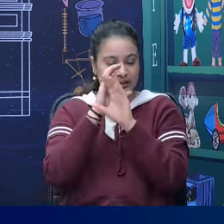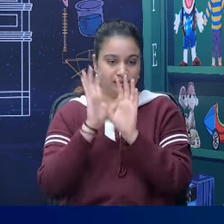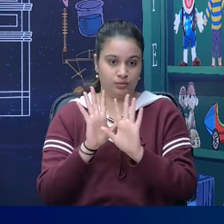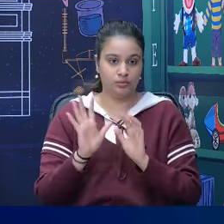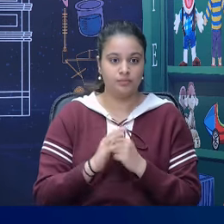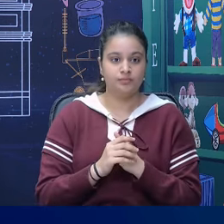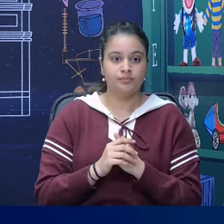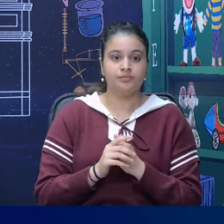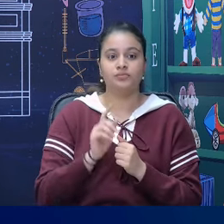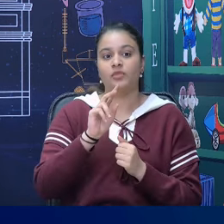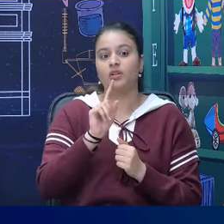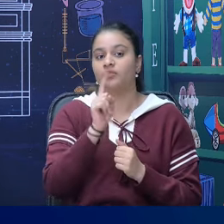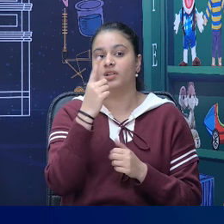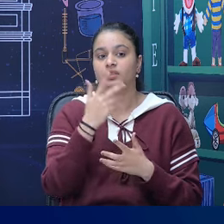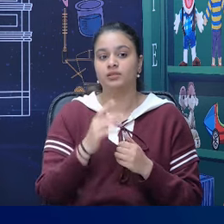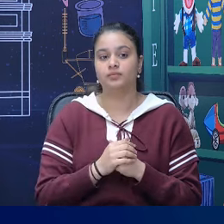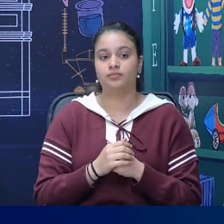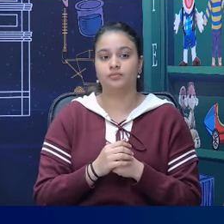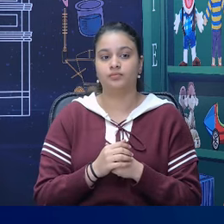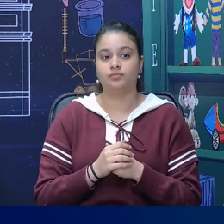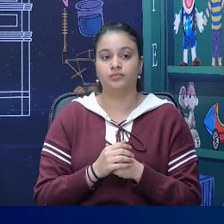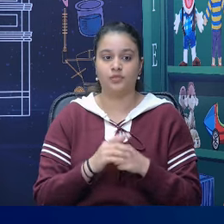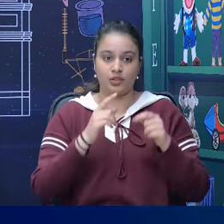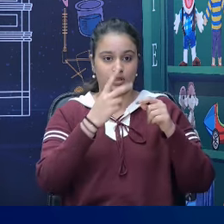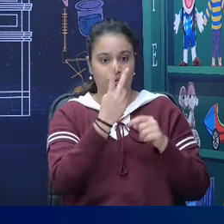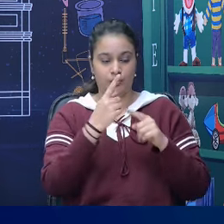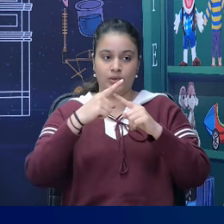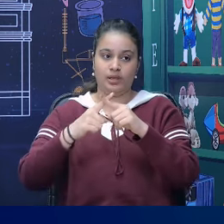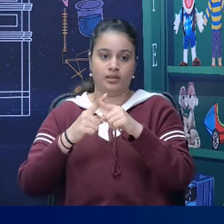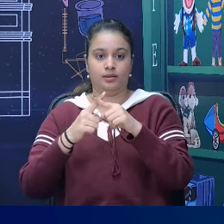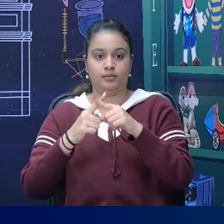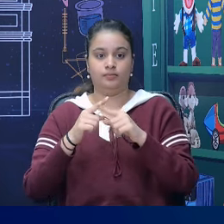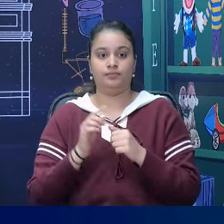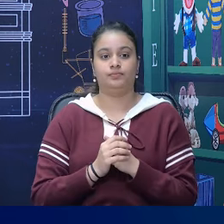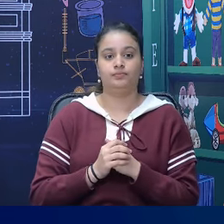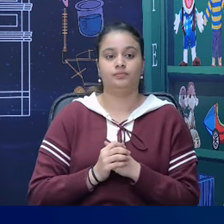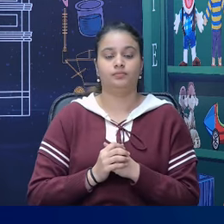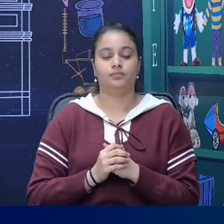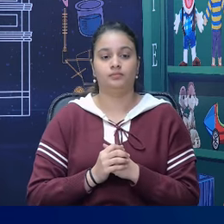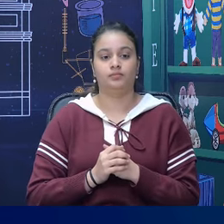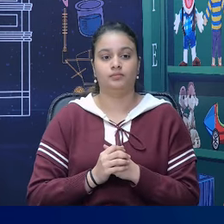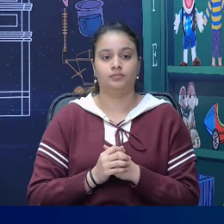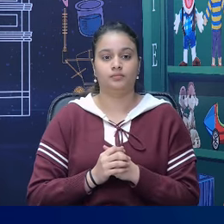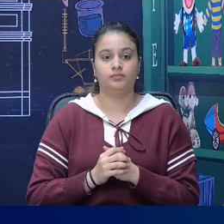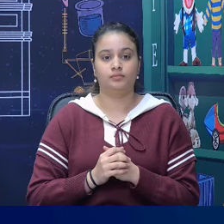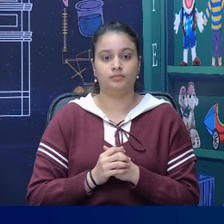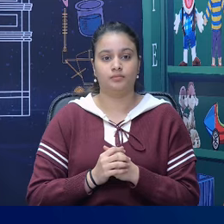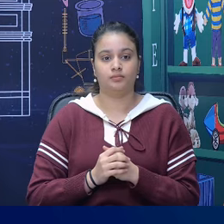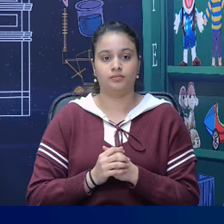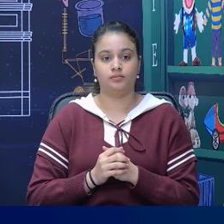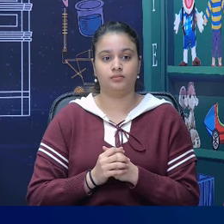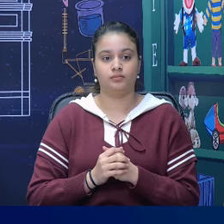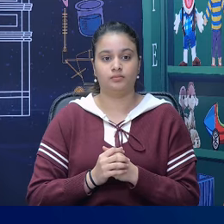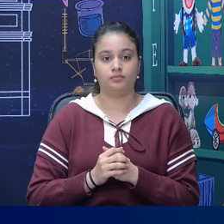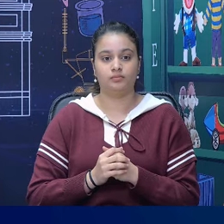हमने एक्सप्रेशन लिखा और बताया 2x है ना तो जो 2x लिखा या 2